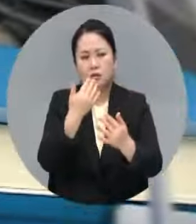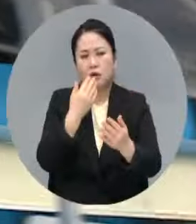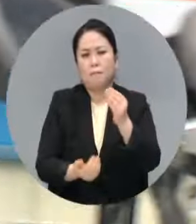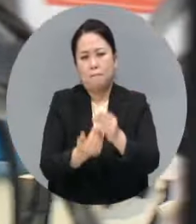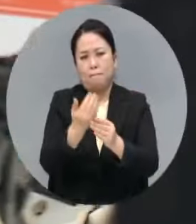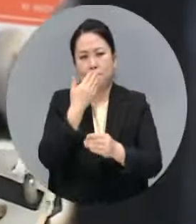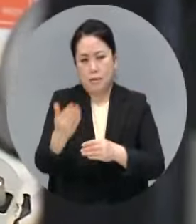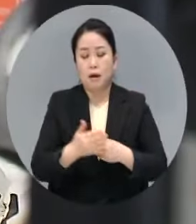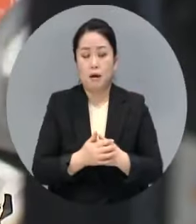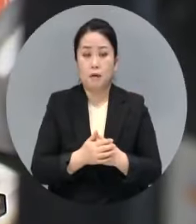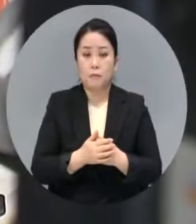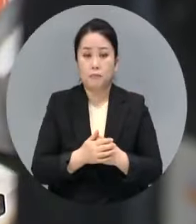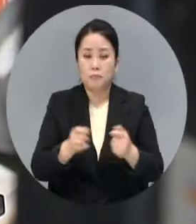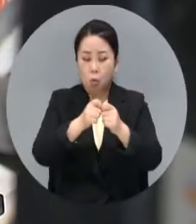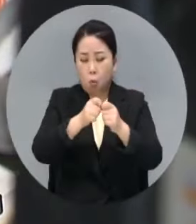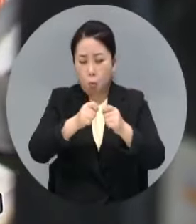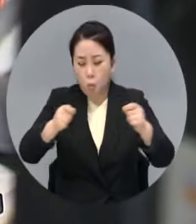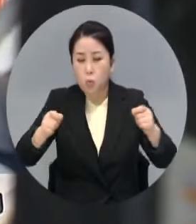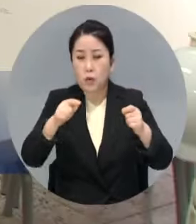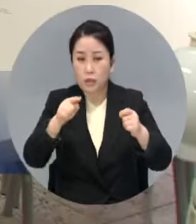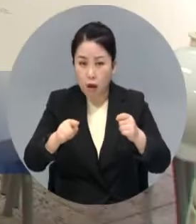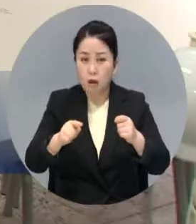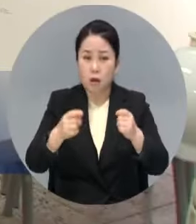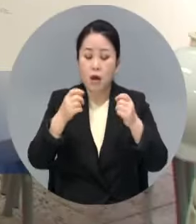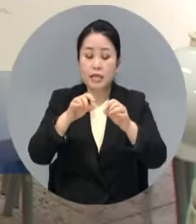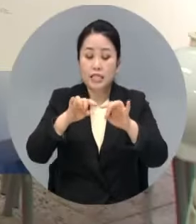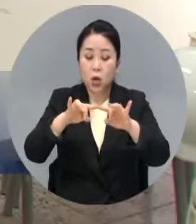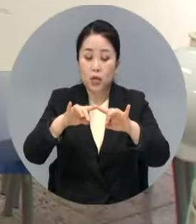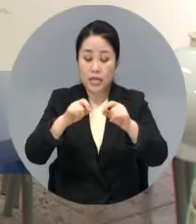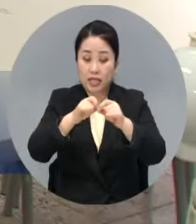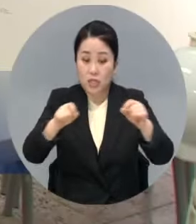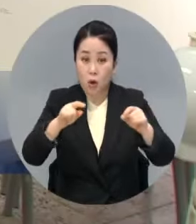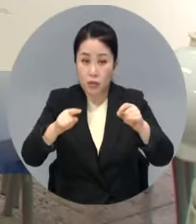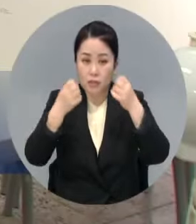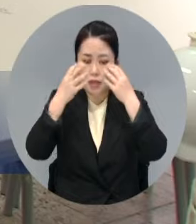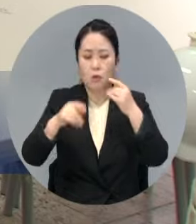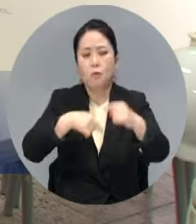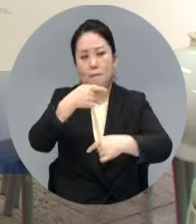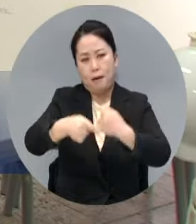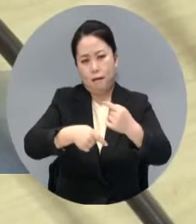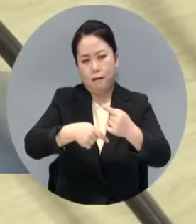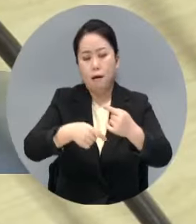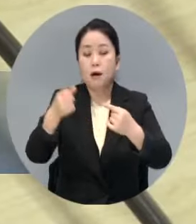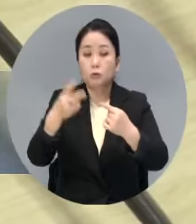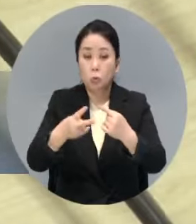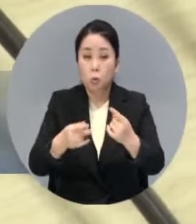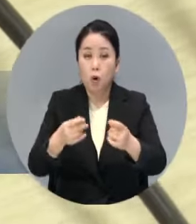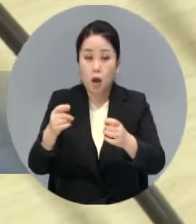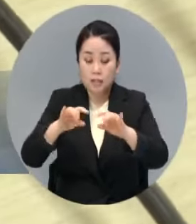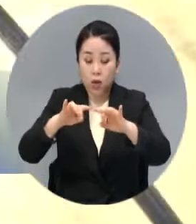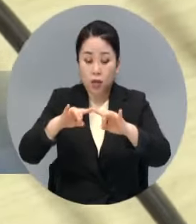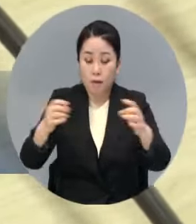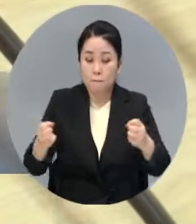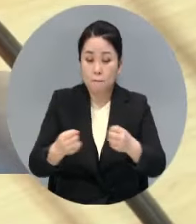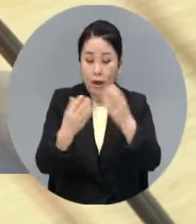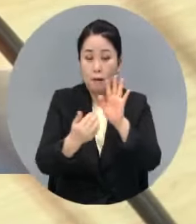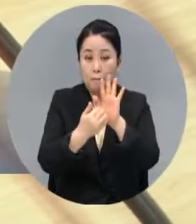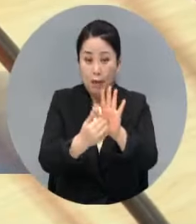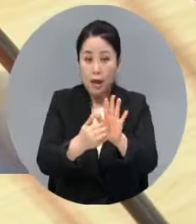있습니다. 노후된 전선을 새 전선으로 교체하는 것이 필요하고요. 전기 불꽃을 차단할 수 있는